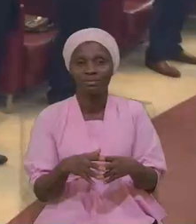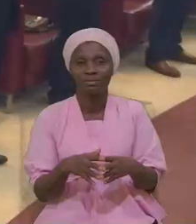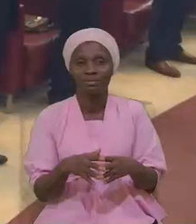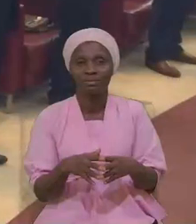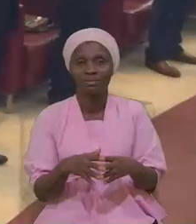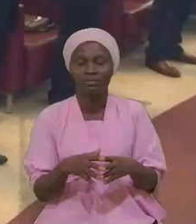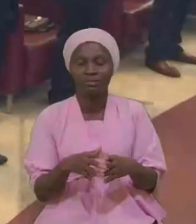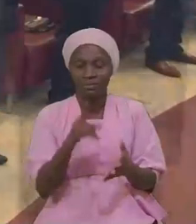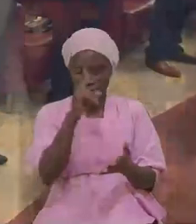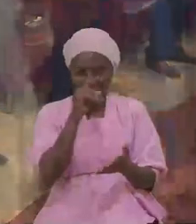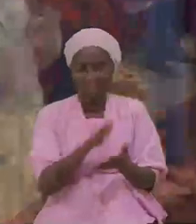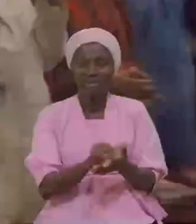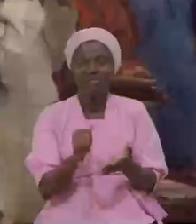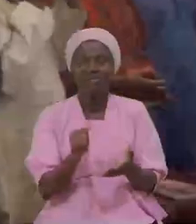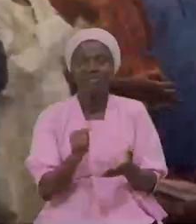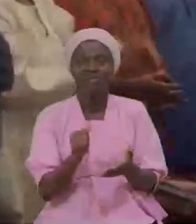Crois.